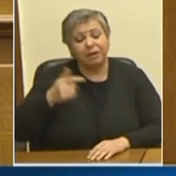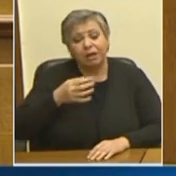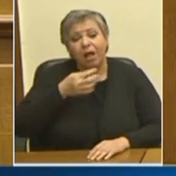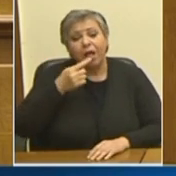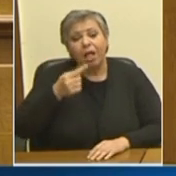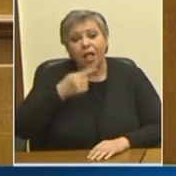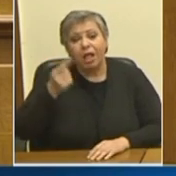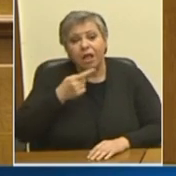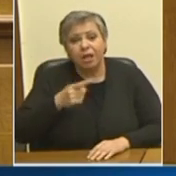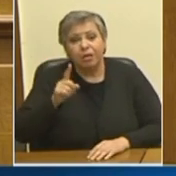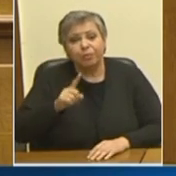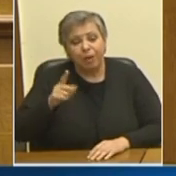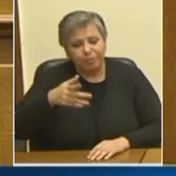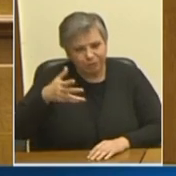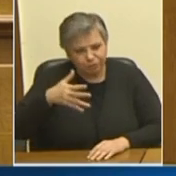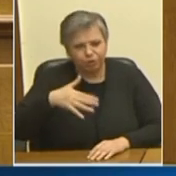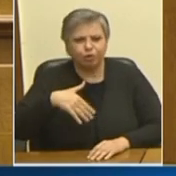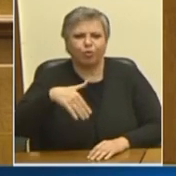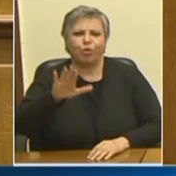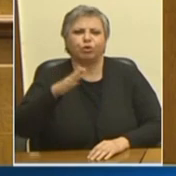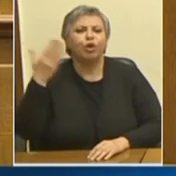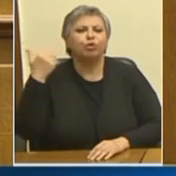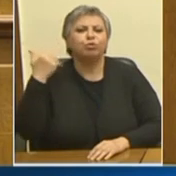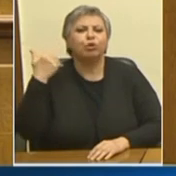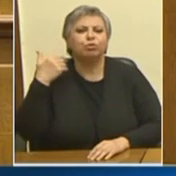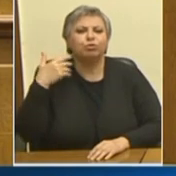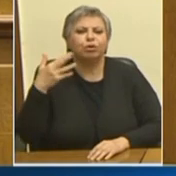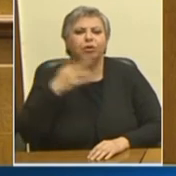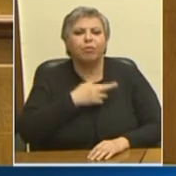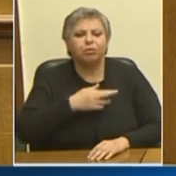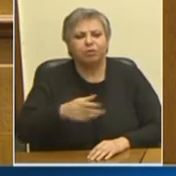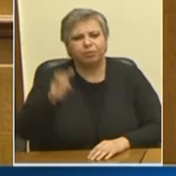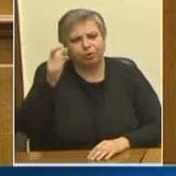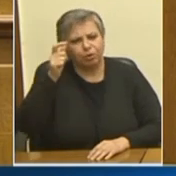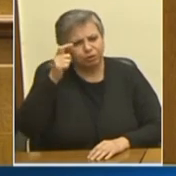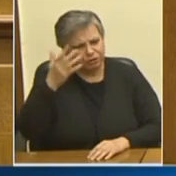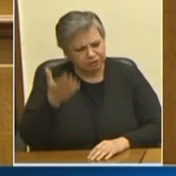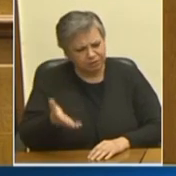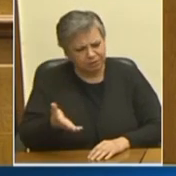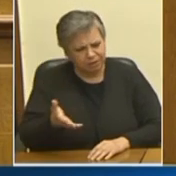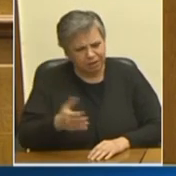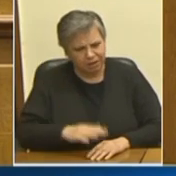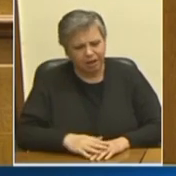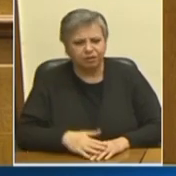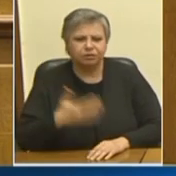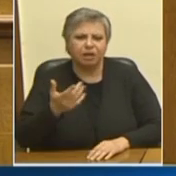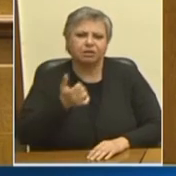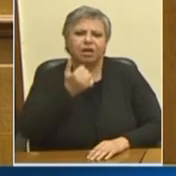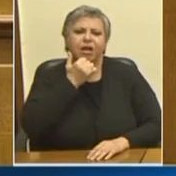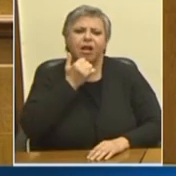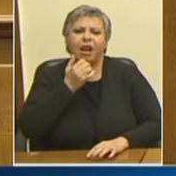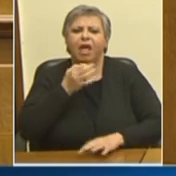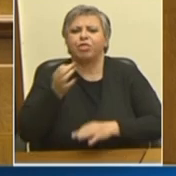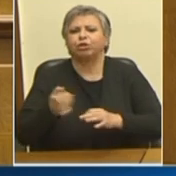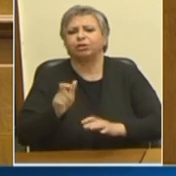ίδιου φυράματος είναι. Δεν νομίζω να τους υποτίμησα με αυτό που είπα. Εκλάθος το είπα. Και